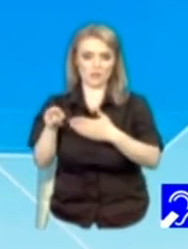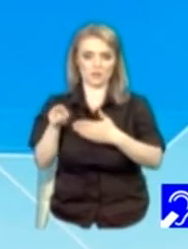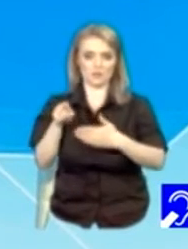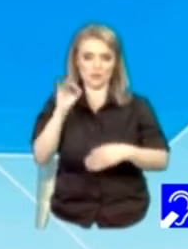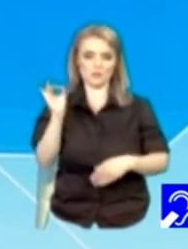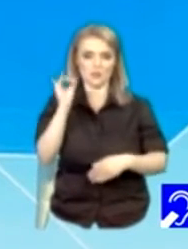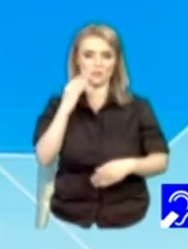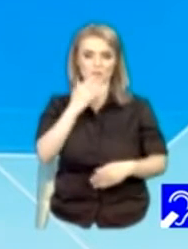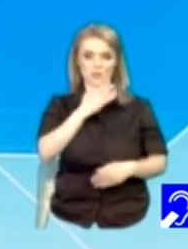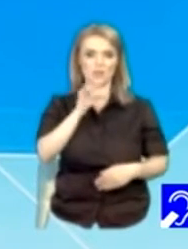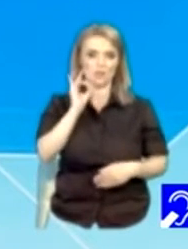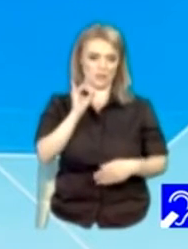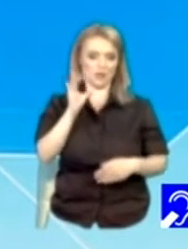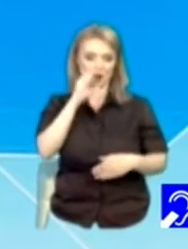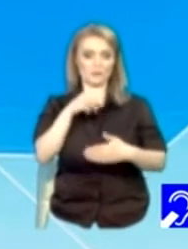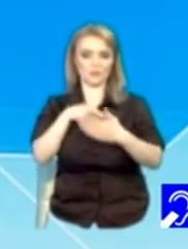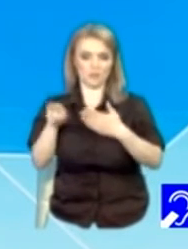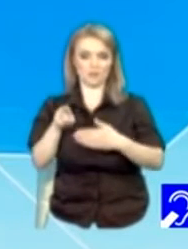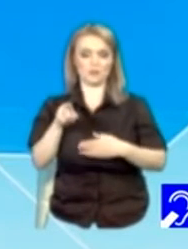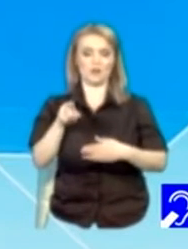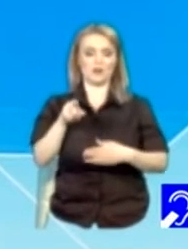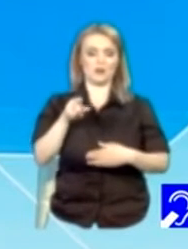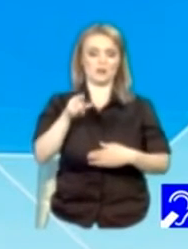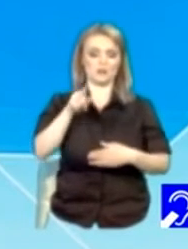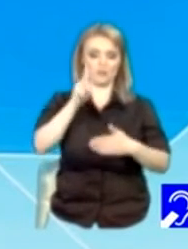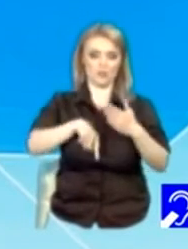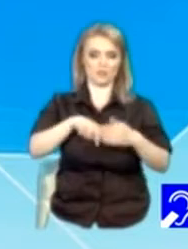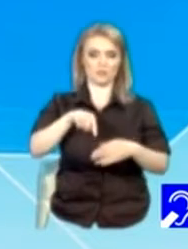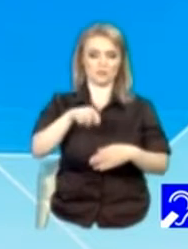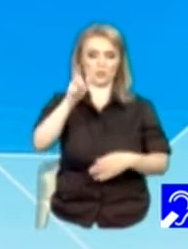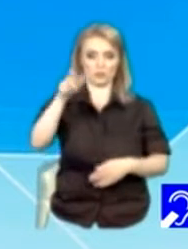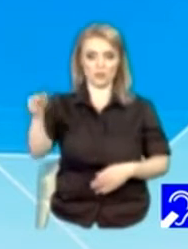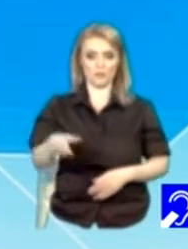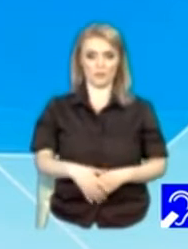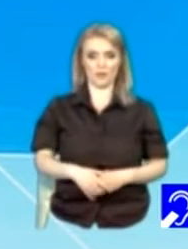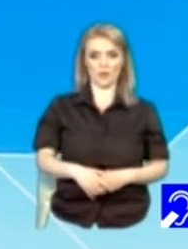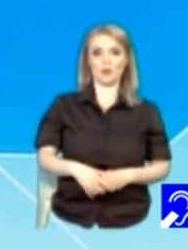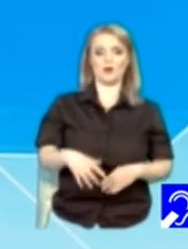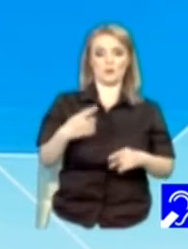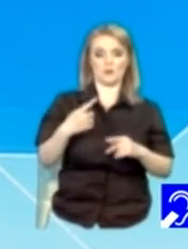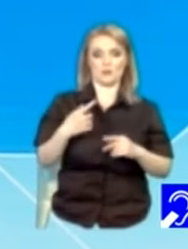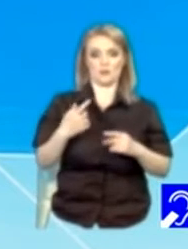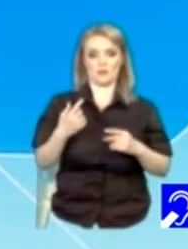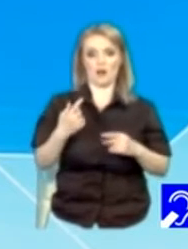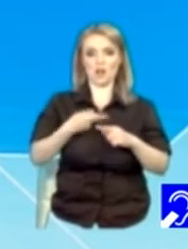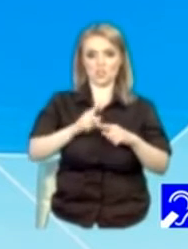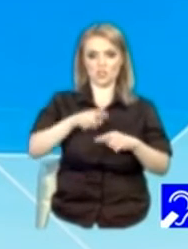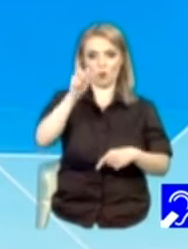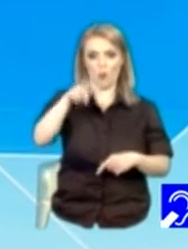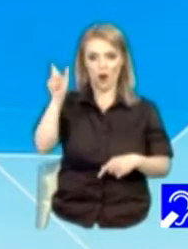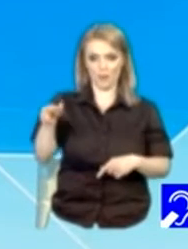și încrederea cetățenilor acordată pentru formațiune. Tocmai astăzi, acești tipi au